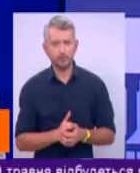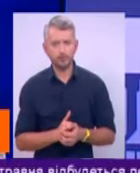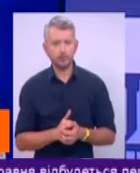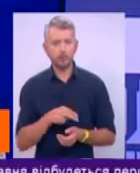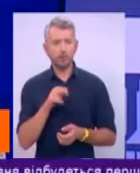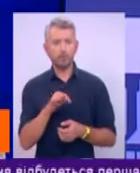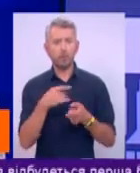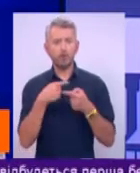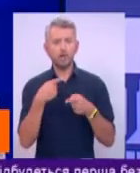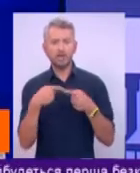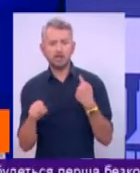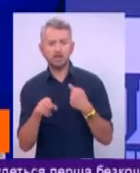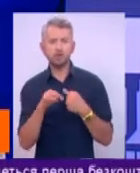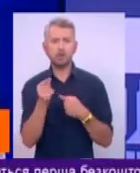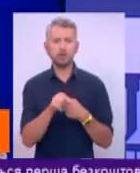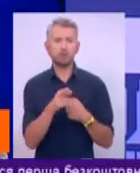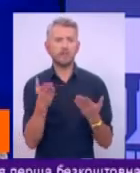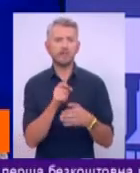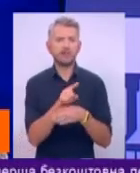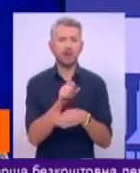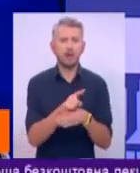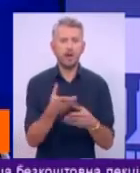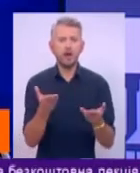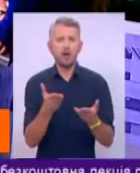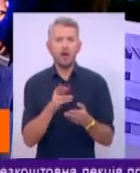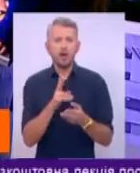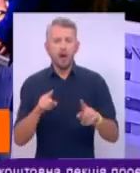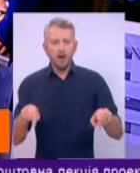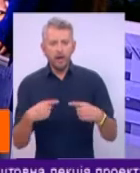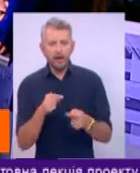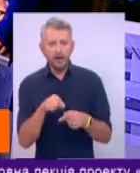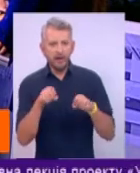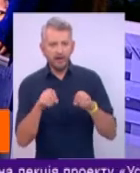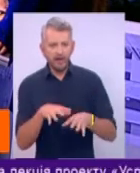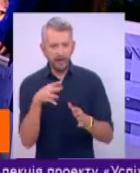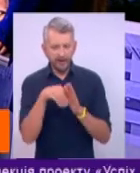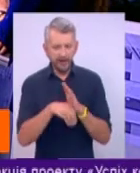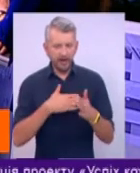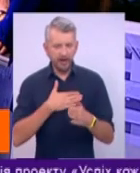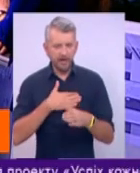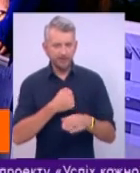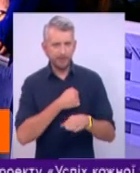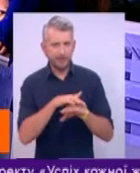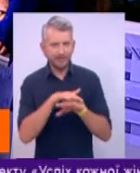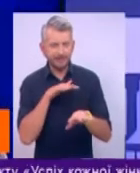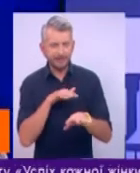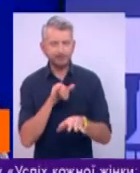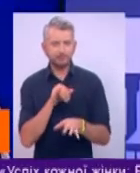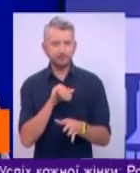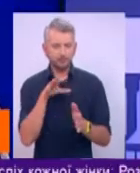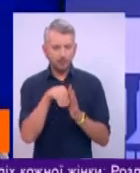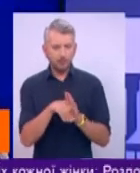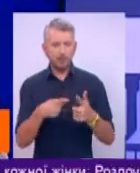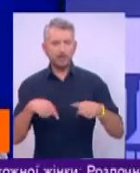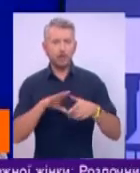По різниці, по тому, які стоять задачі, по тому, як ми організовуємо їх вирішення всередині наших Збройних сил і всередині